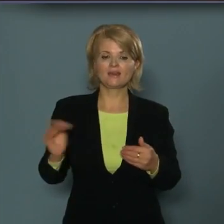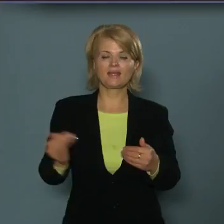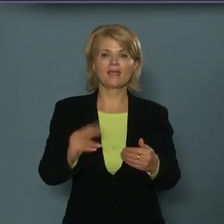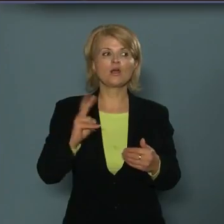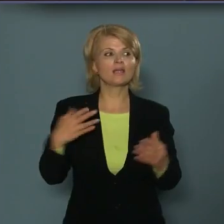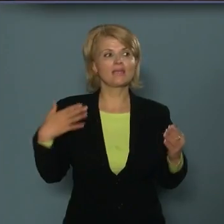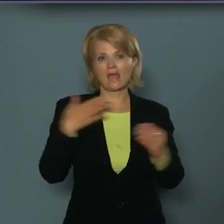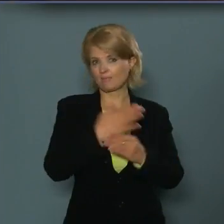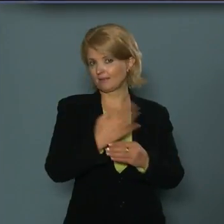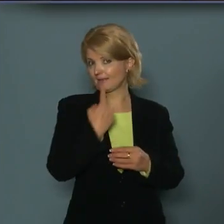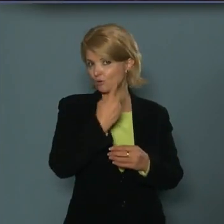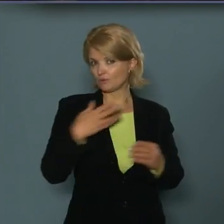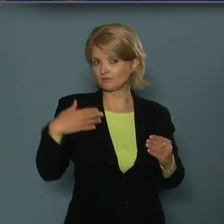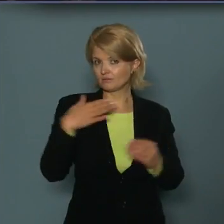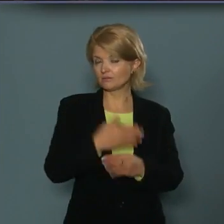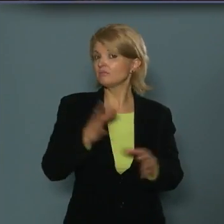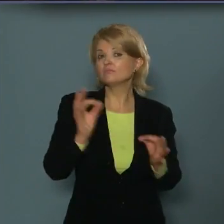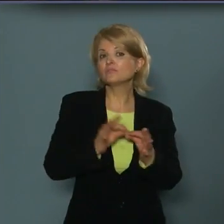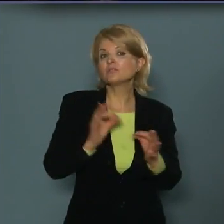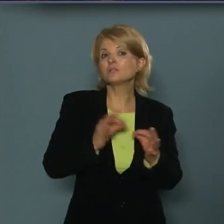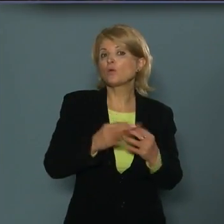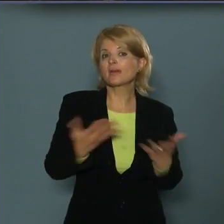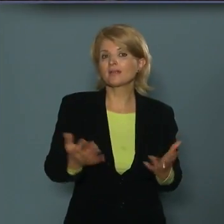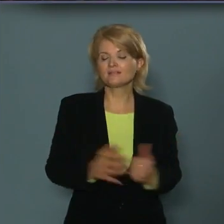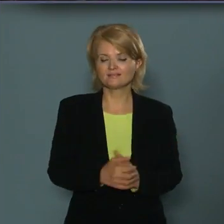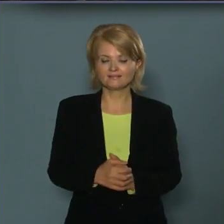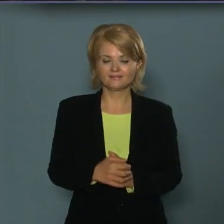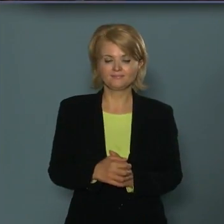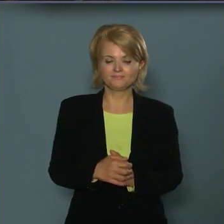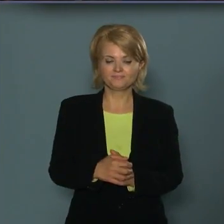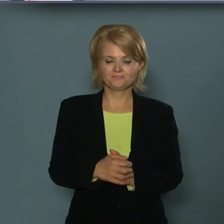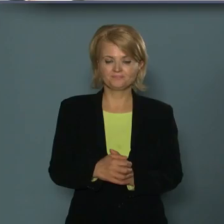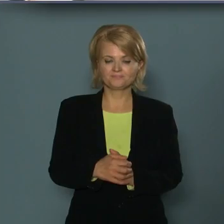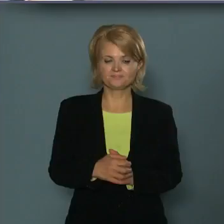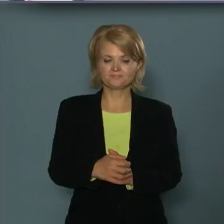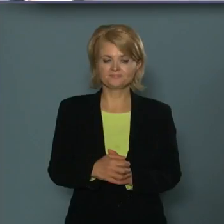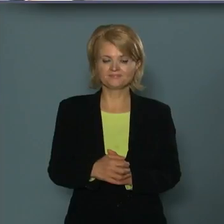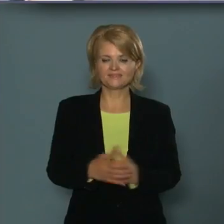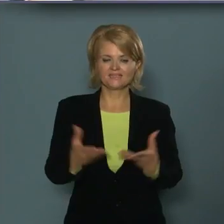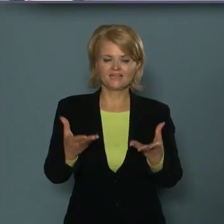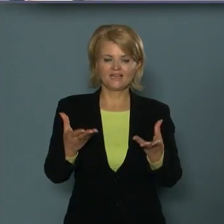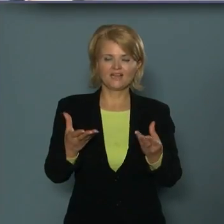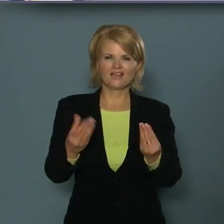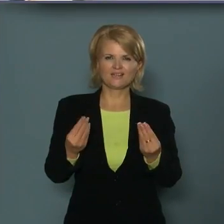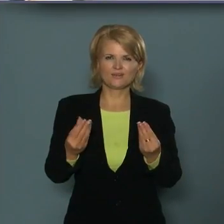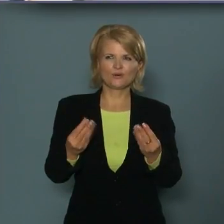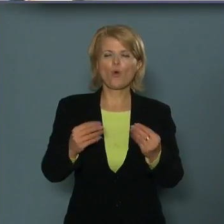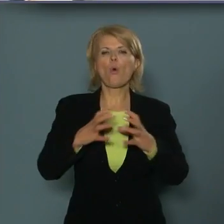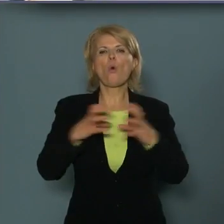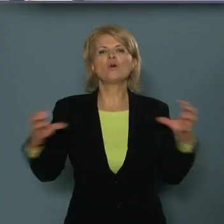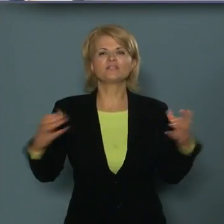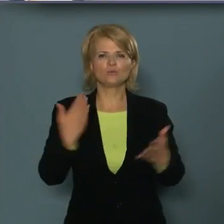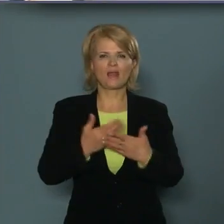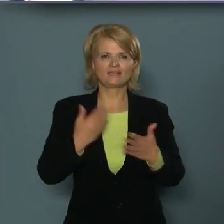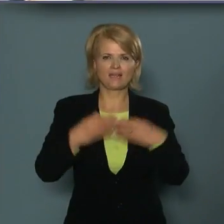akik megkeresték önt? Van-e valamilyen sztori, amit elmesélne velük kapcsolatban? Hát az nagyon sok napra nyúlna, amíg